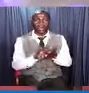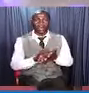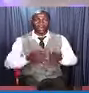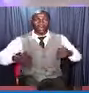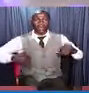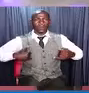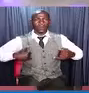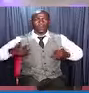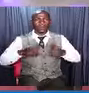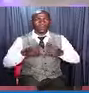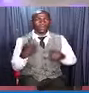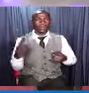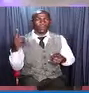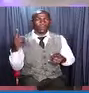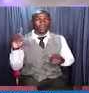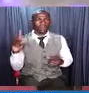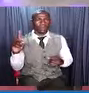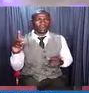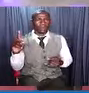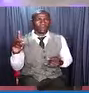ya kila mmoja. It's everyone's joy.